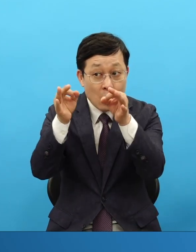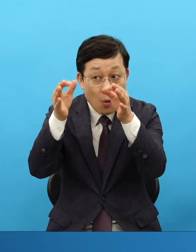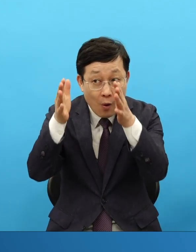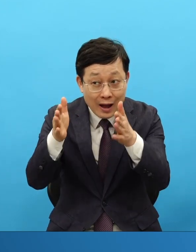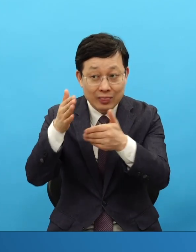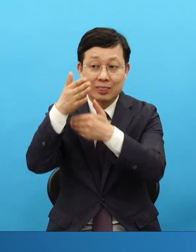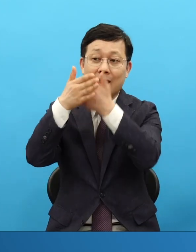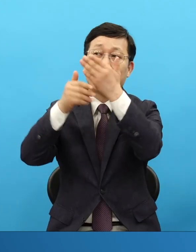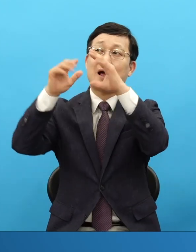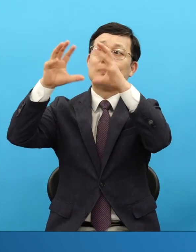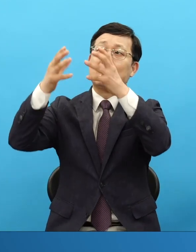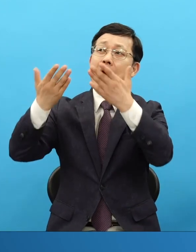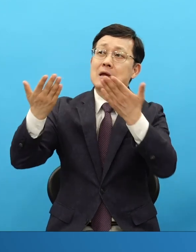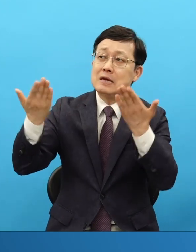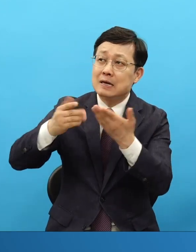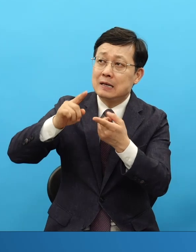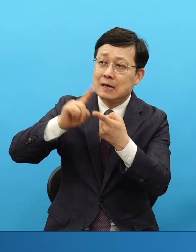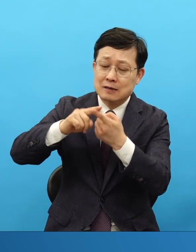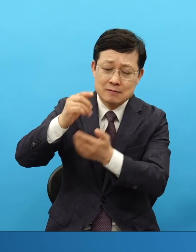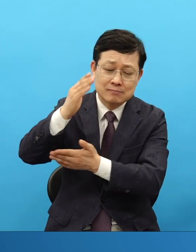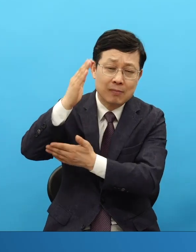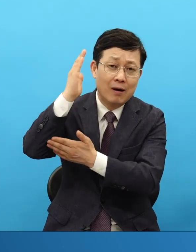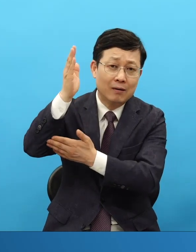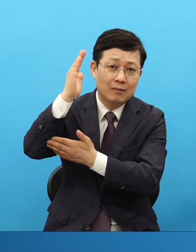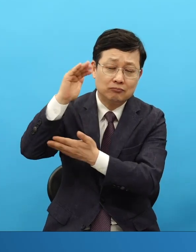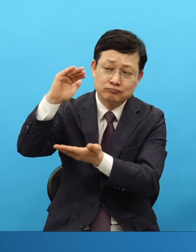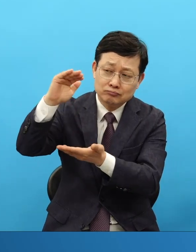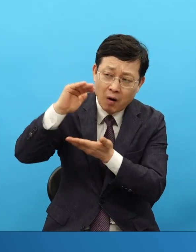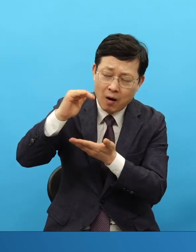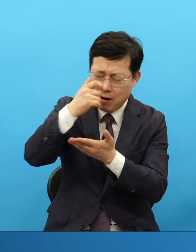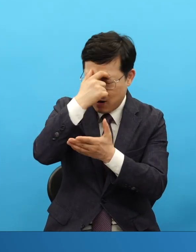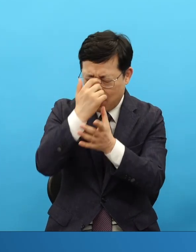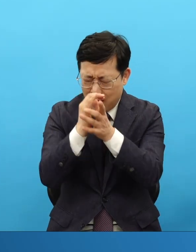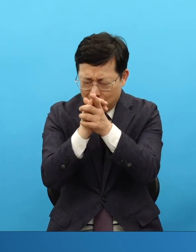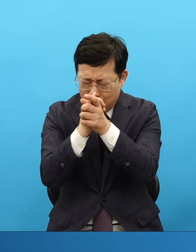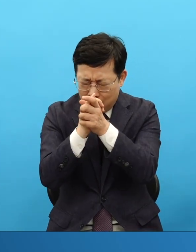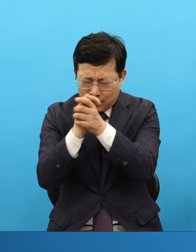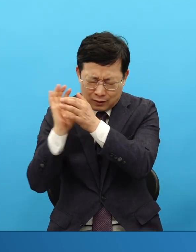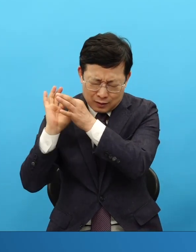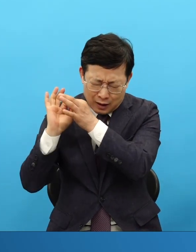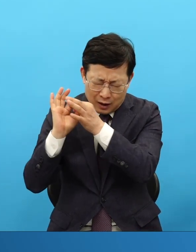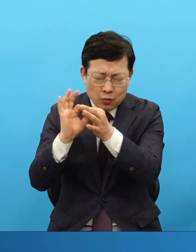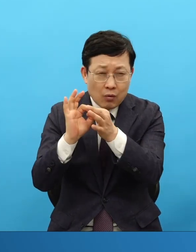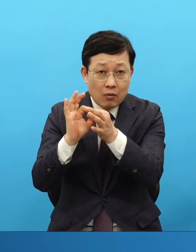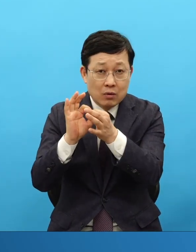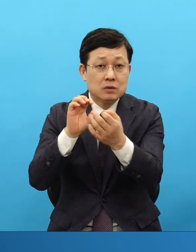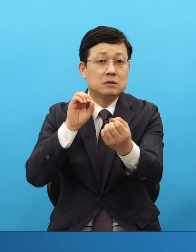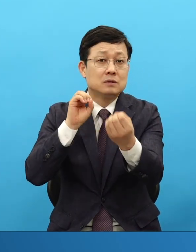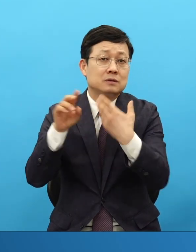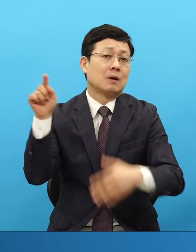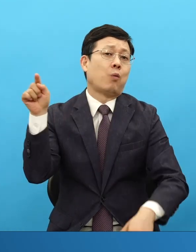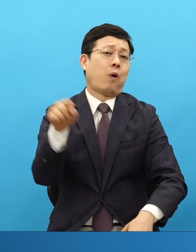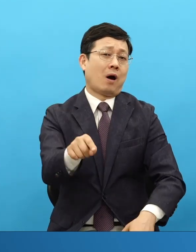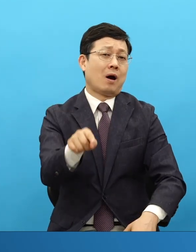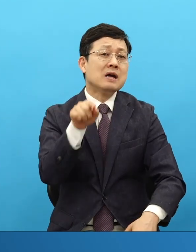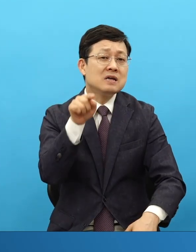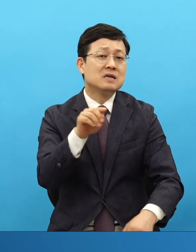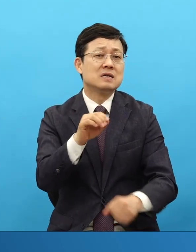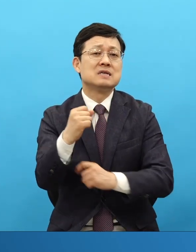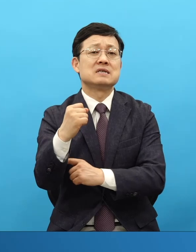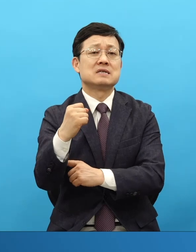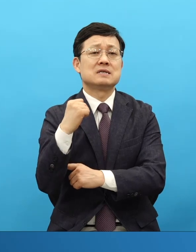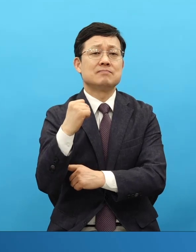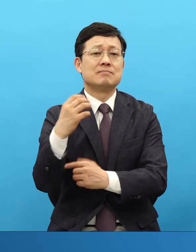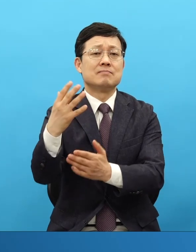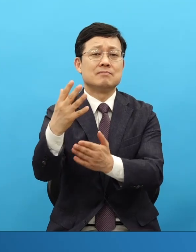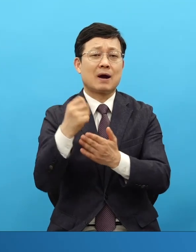the works of the kingdom of God. 이거 계속 하고 있으면 옵니다. And you continue to do this to receive this. 자, 이 힘을 얻어야 돼요. We must gain this